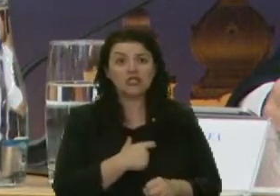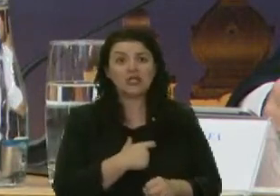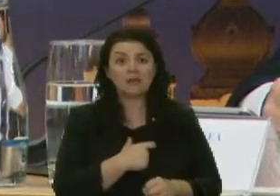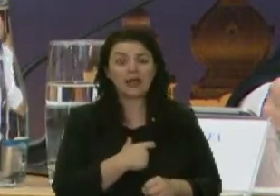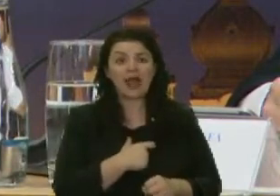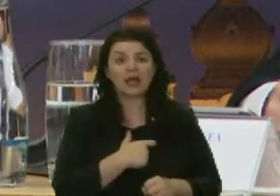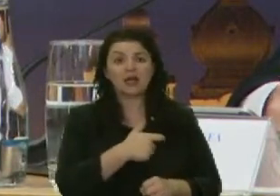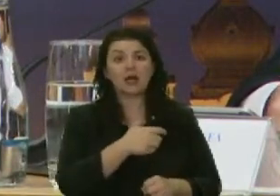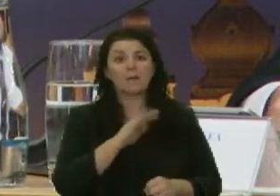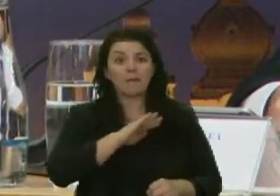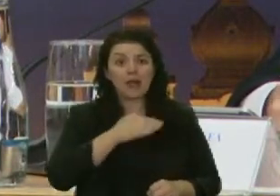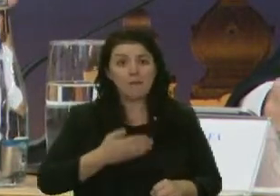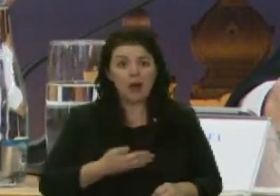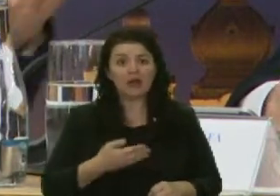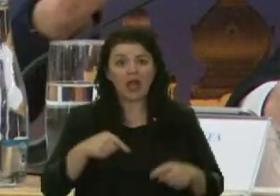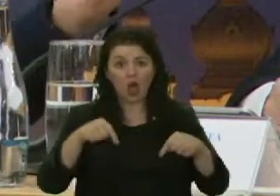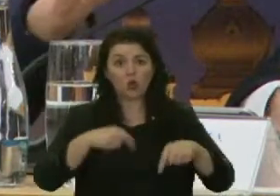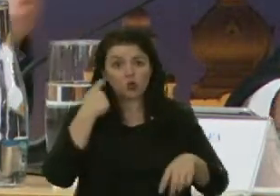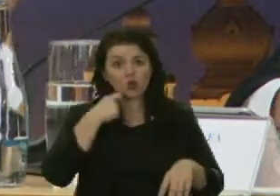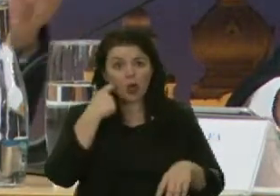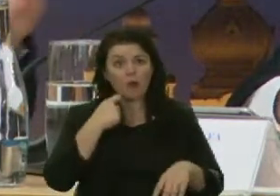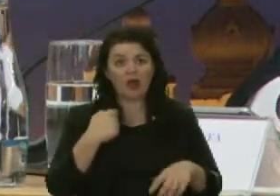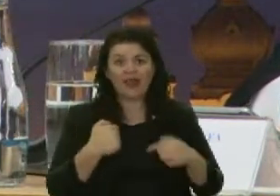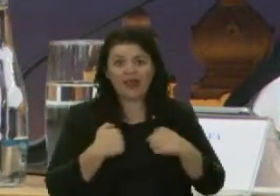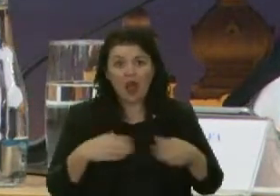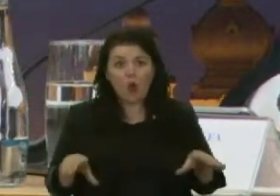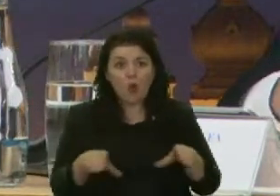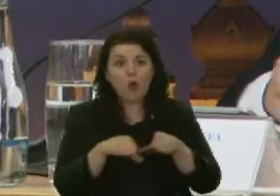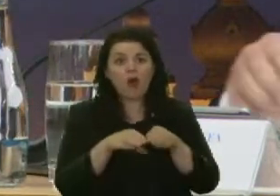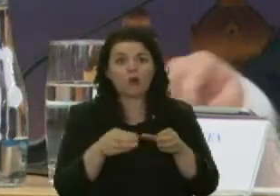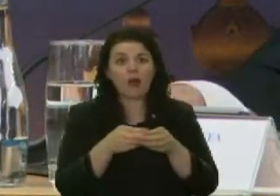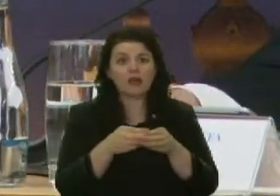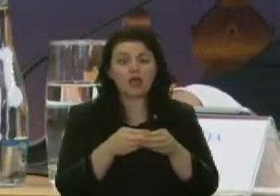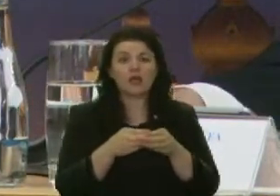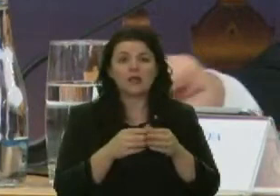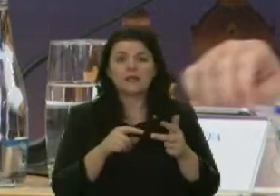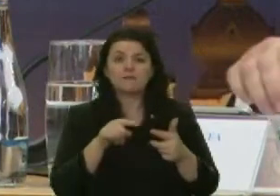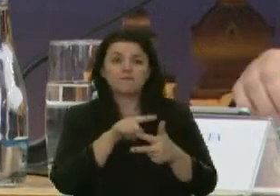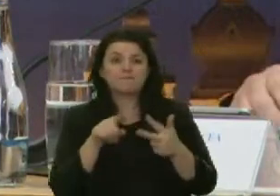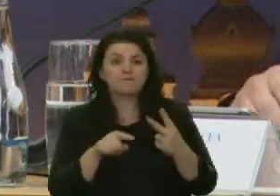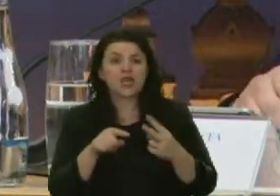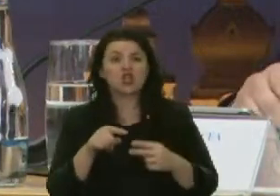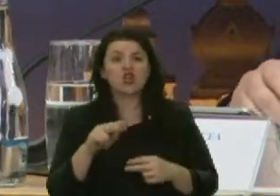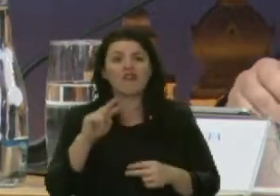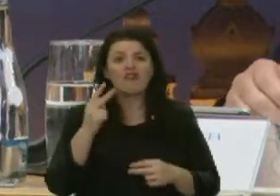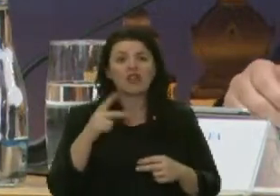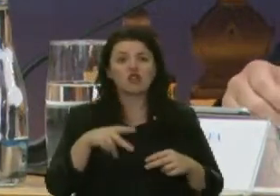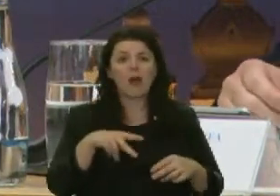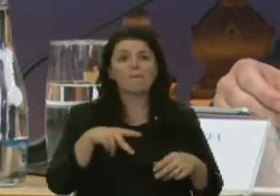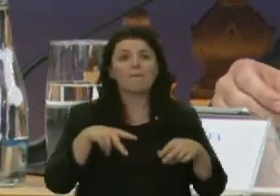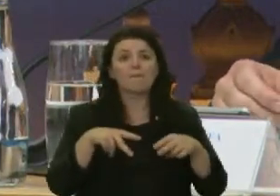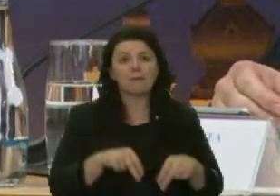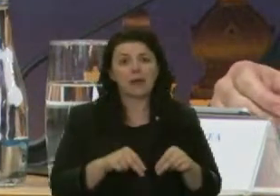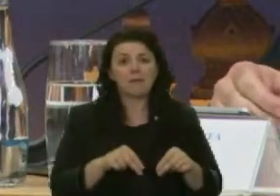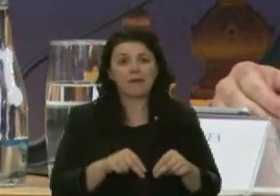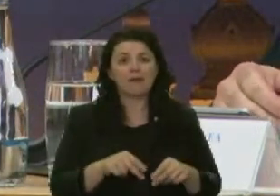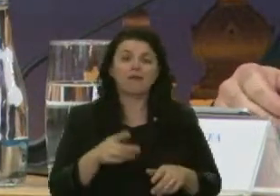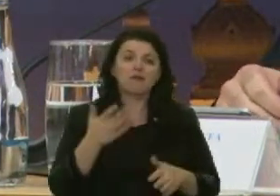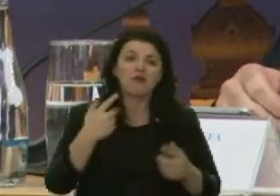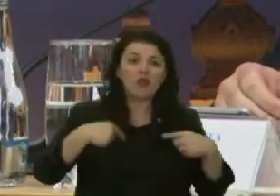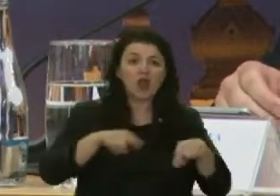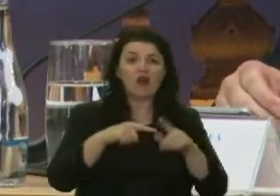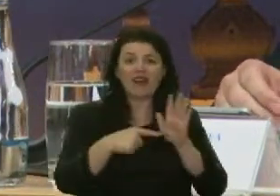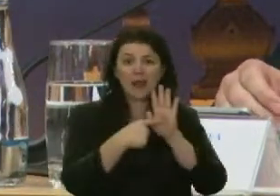primăria municipiului Cluj Napoca Eu împreună cu colegii mei cu doamna viceprimar și cu domnul viceprimar vă Reprezentăm ă pe